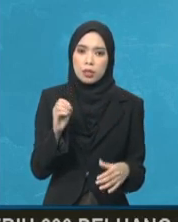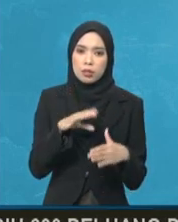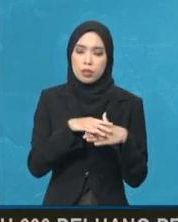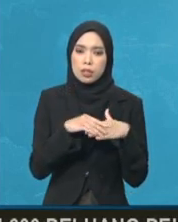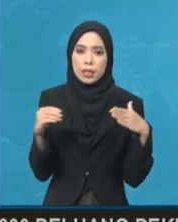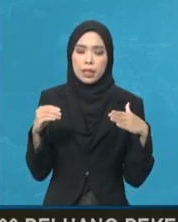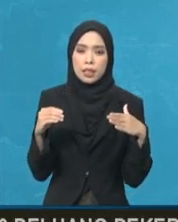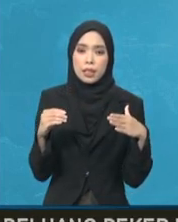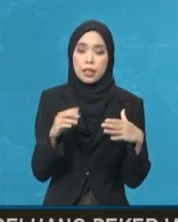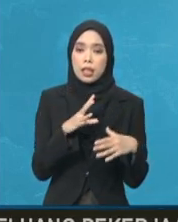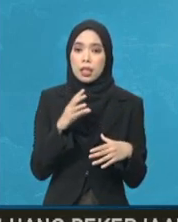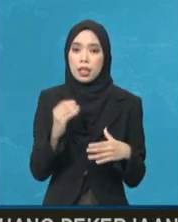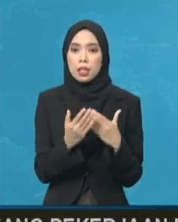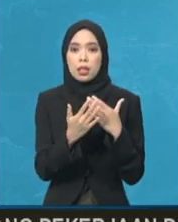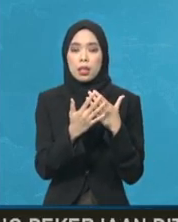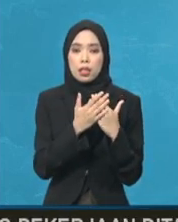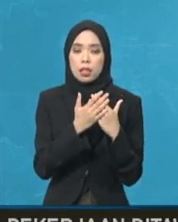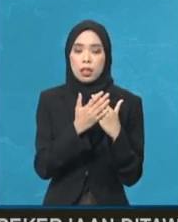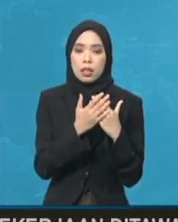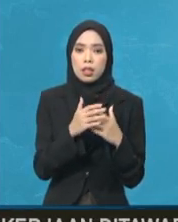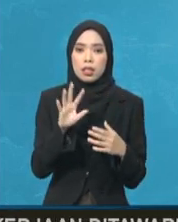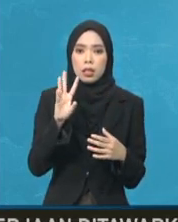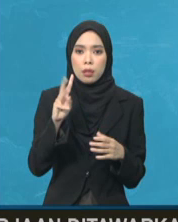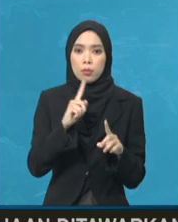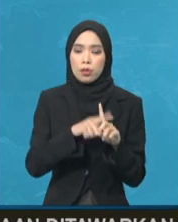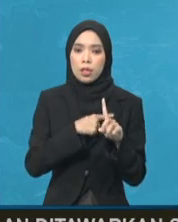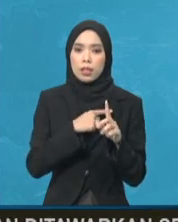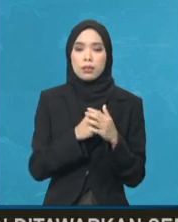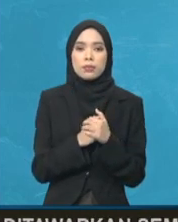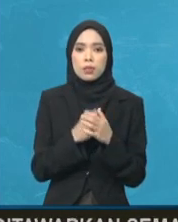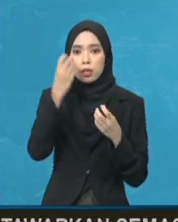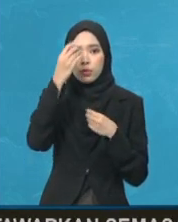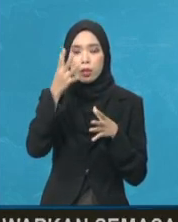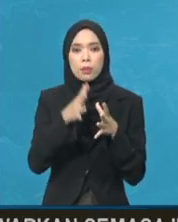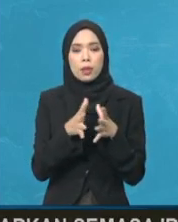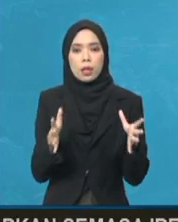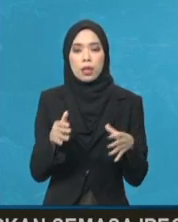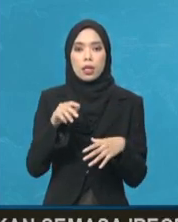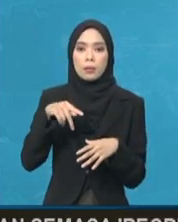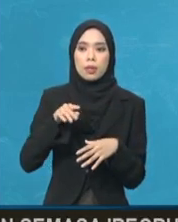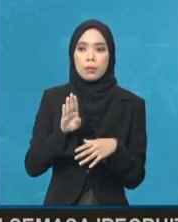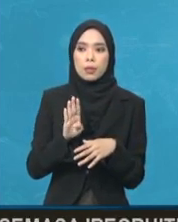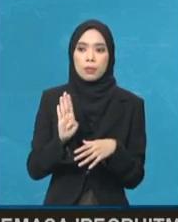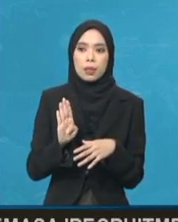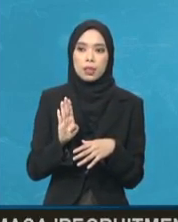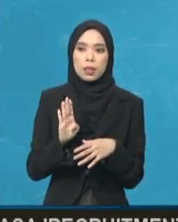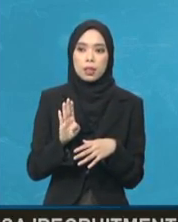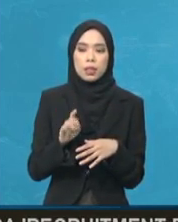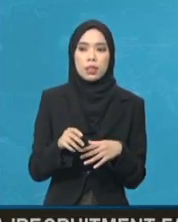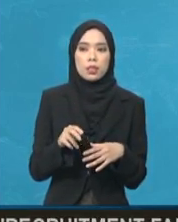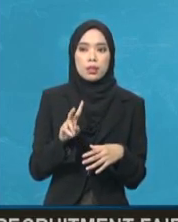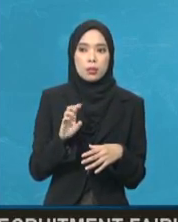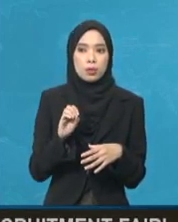2561 penjara bagi sebarang pertanyaan mengenai BPP 2021 hubungi Italian